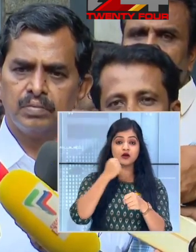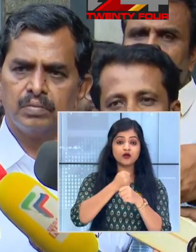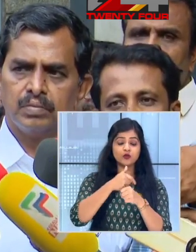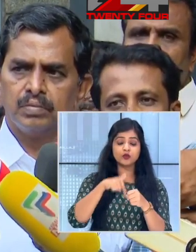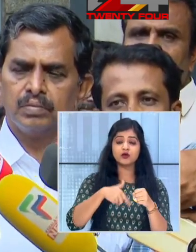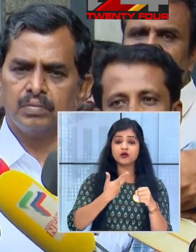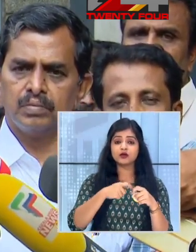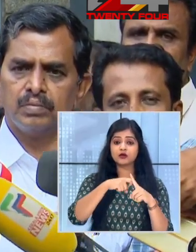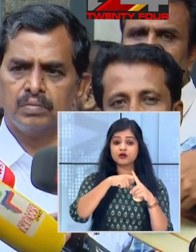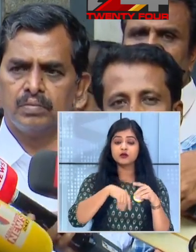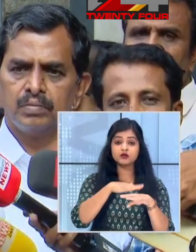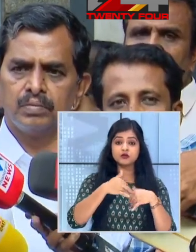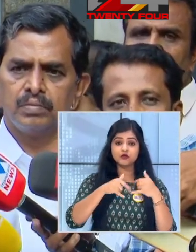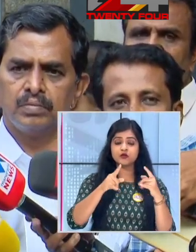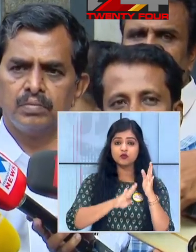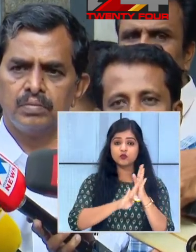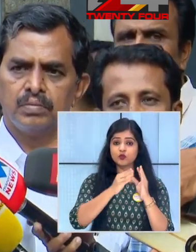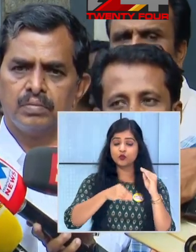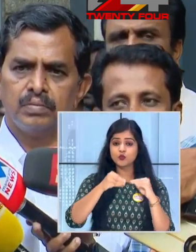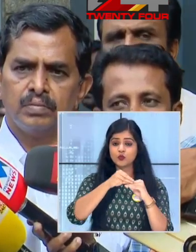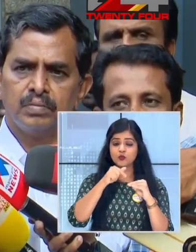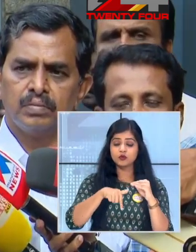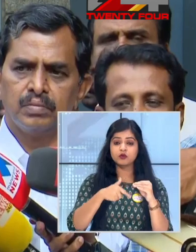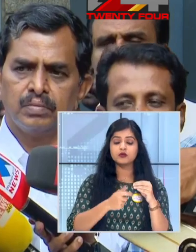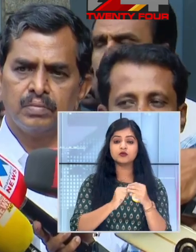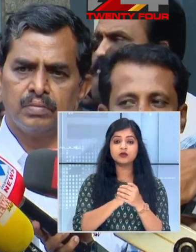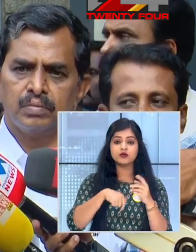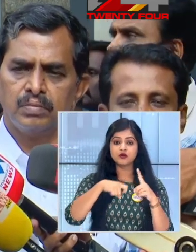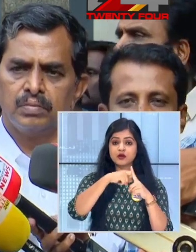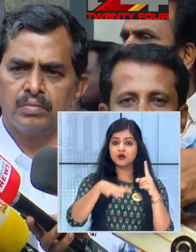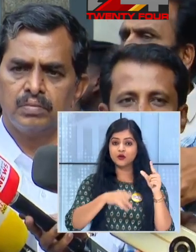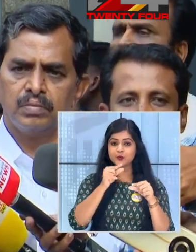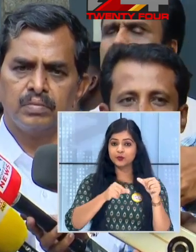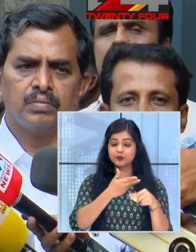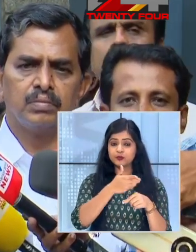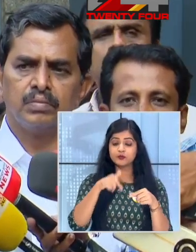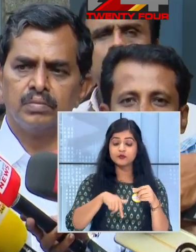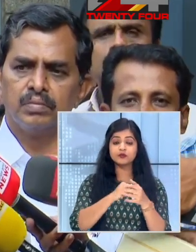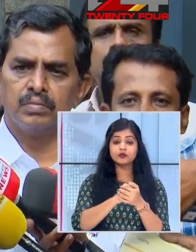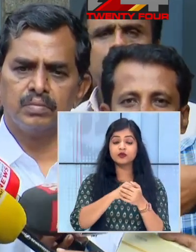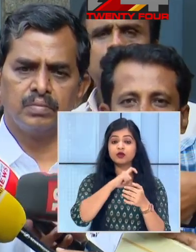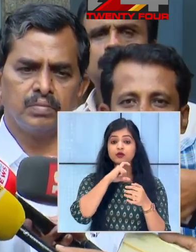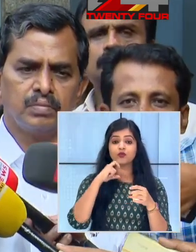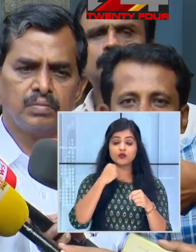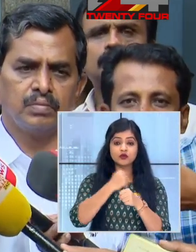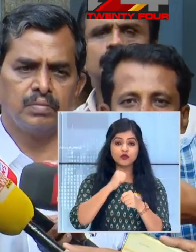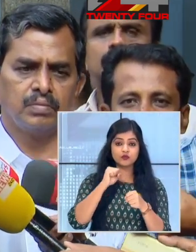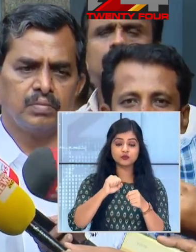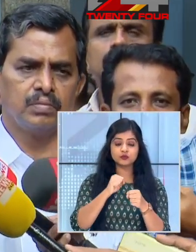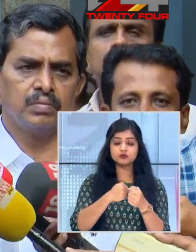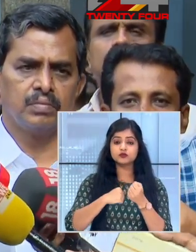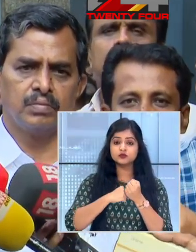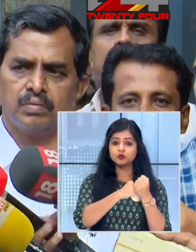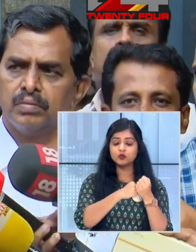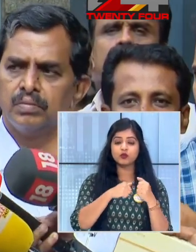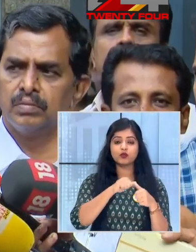രാജ്യത്ത് വളർന്നു വരുന്ന ഒരു വലിയ പ്രസ്ഥാനത്തിന്റെ ഭാഗമായി കേരളത്തിലെ ജനങ്ങൾ ഇടതുപക്ഷ ജനാധിപത്യ മുന്നണിയെ